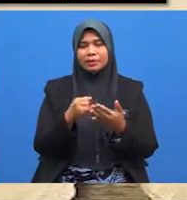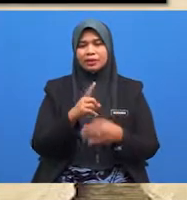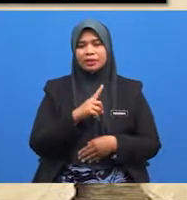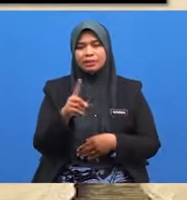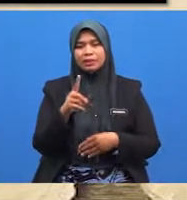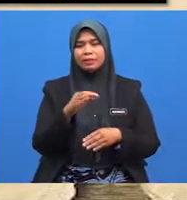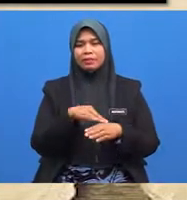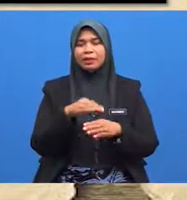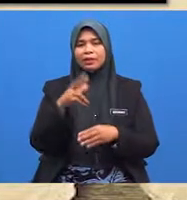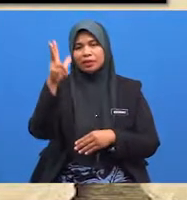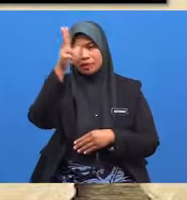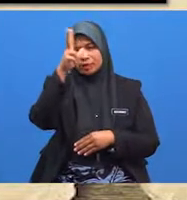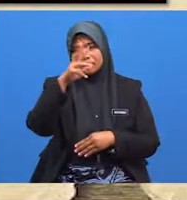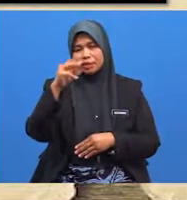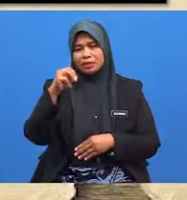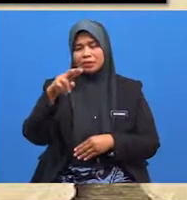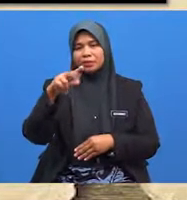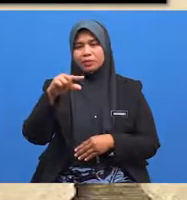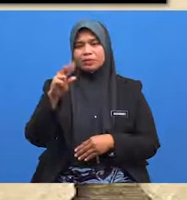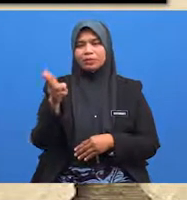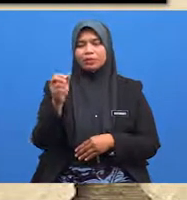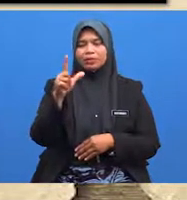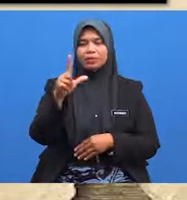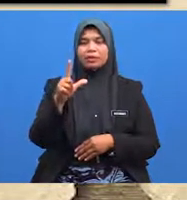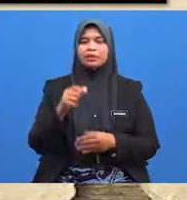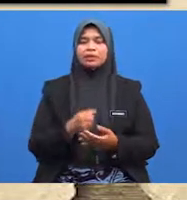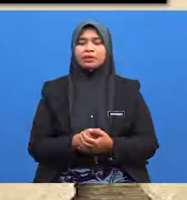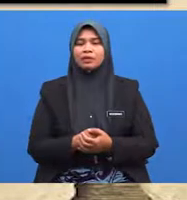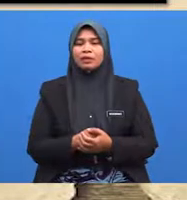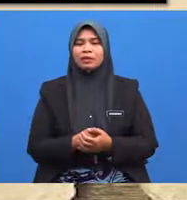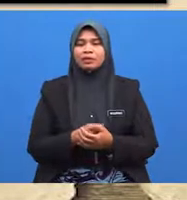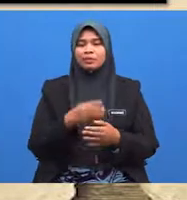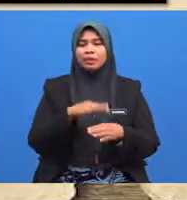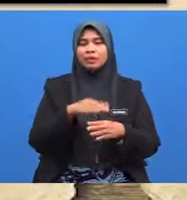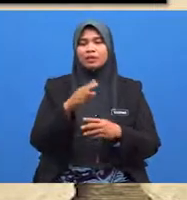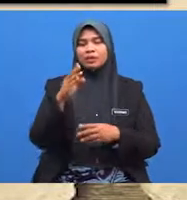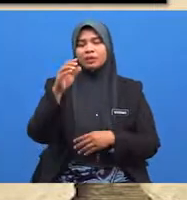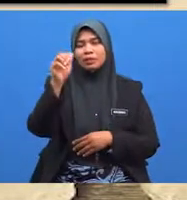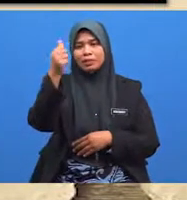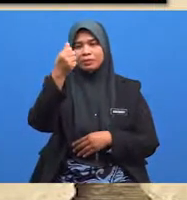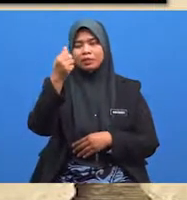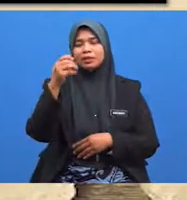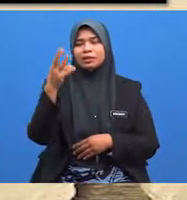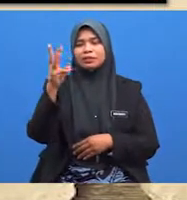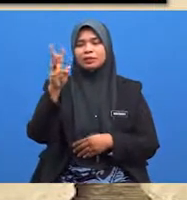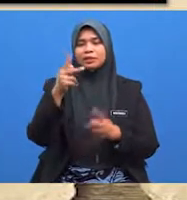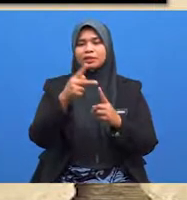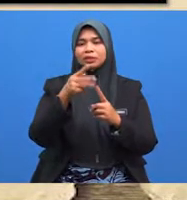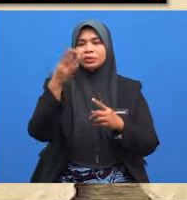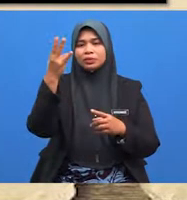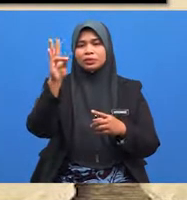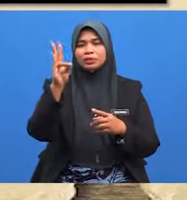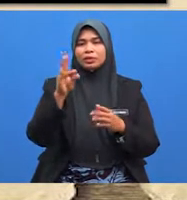pada zaman kerajaan Mughal dari abad ke-16 hingga 17 menggambarkan